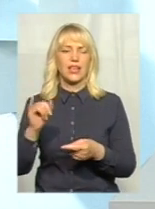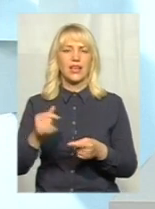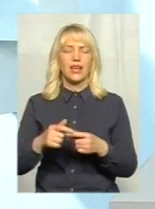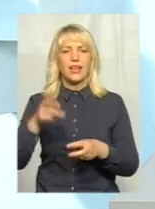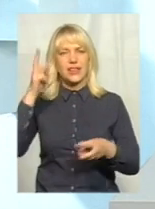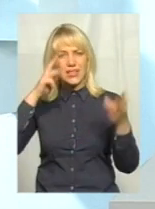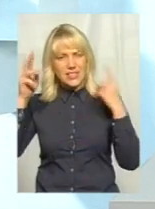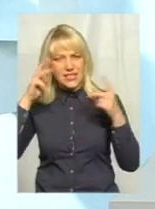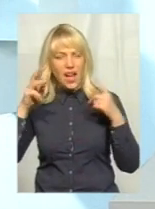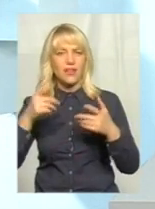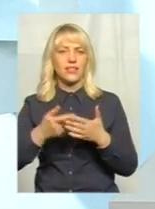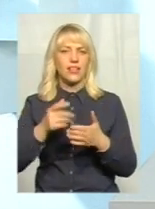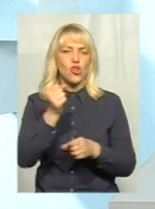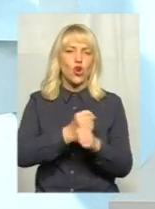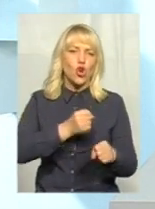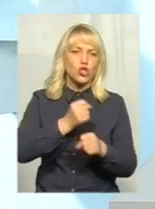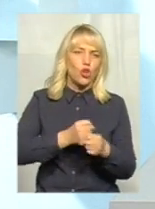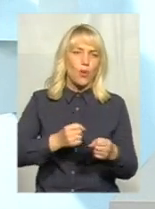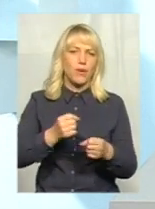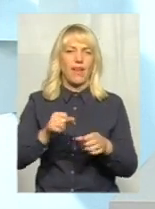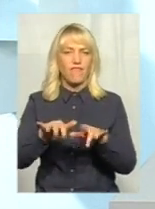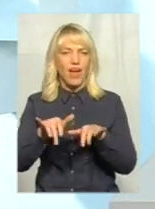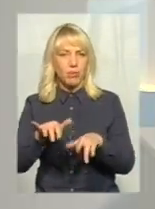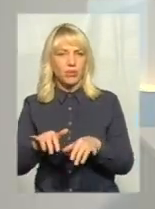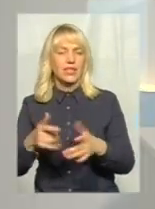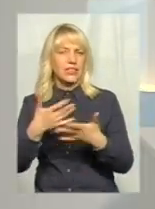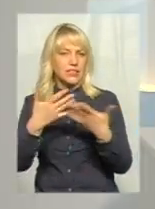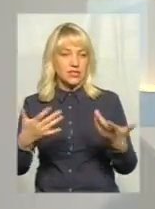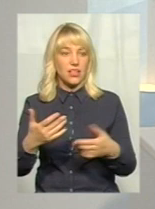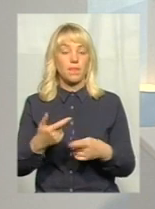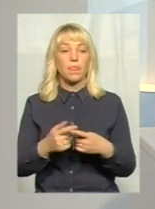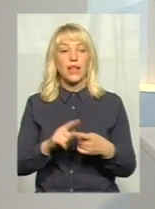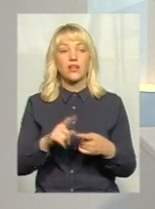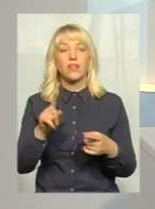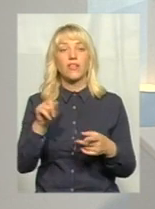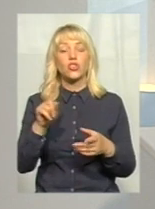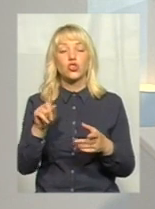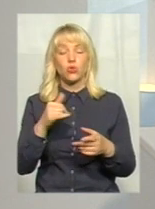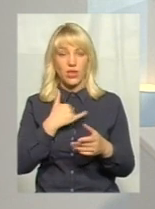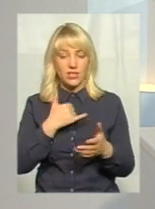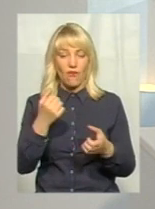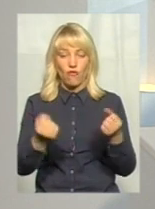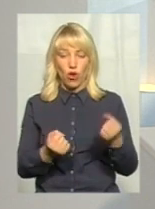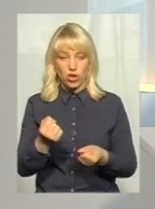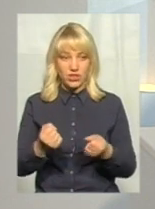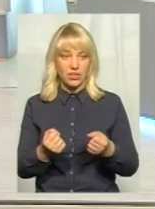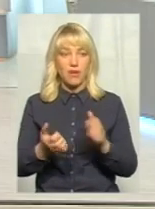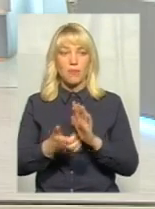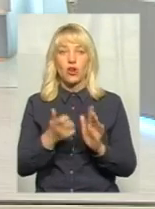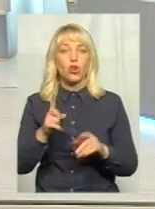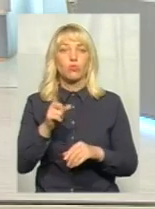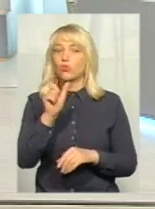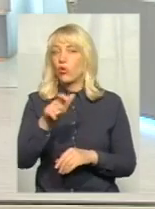веб-розробка. Тобто, ну, їх багато, тому... То виходить, що в нас водіїв бракує через те, що просто люди не хочуть працювати